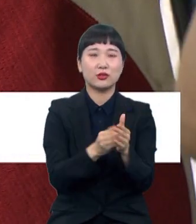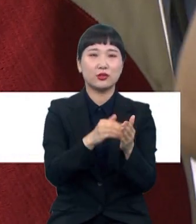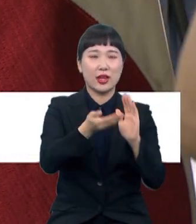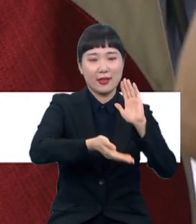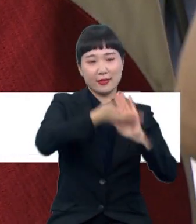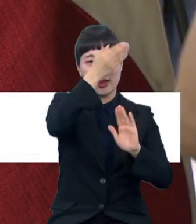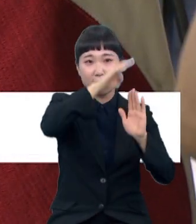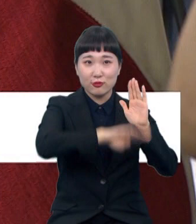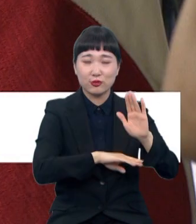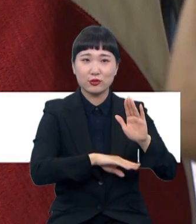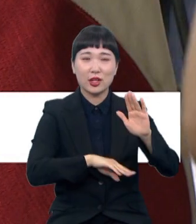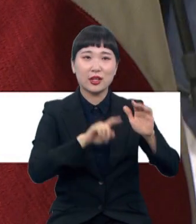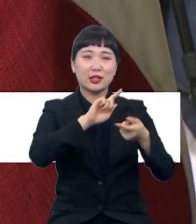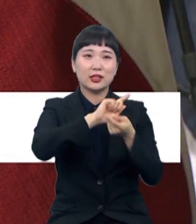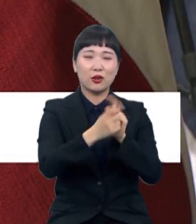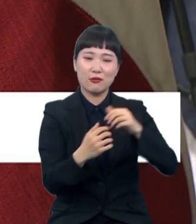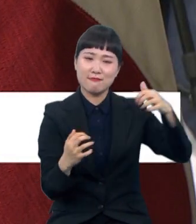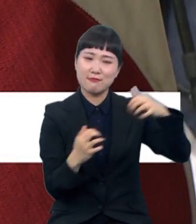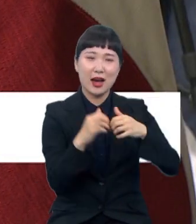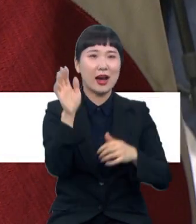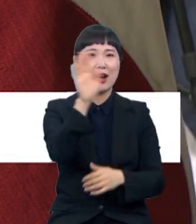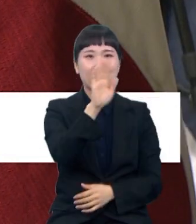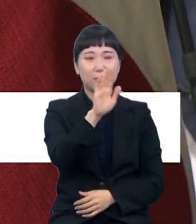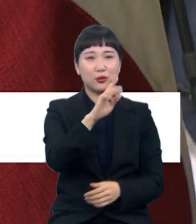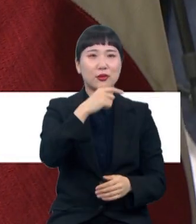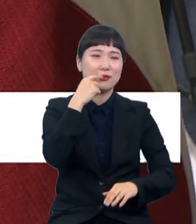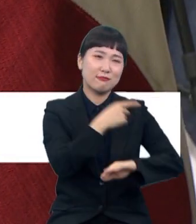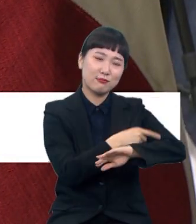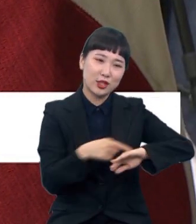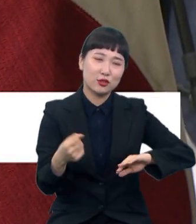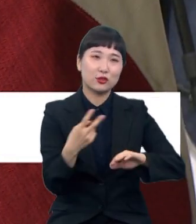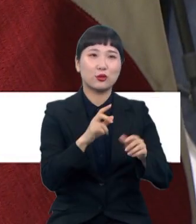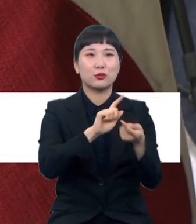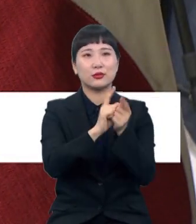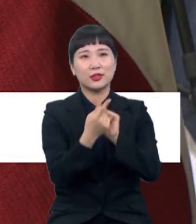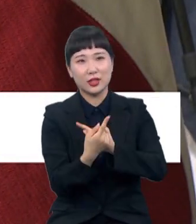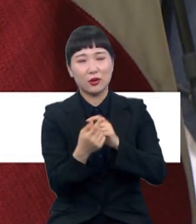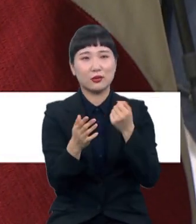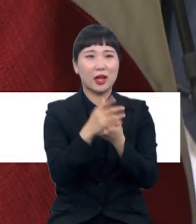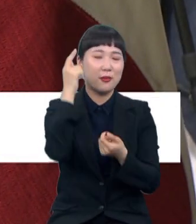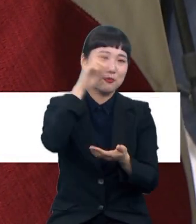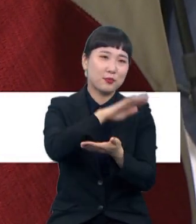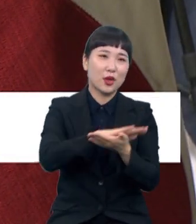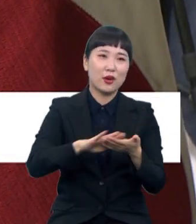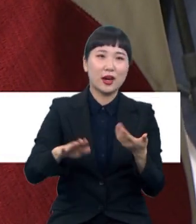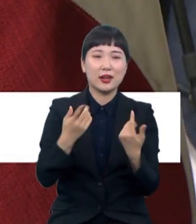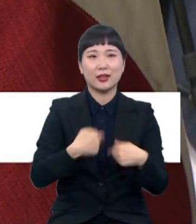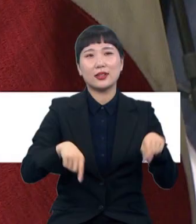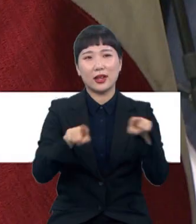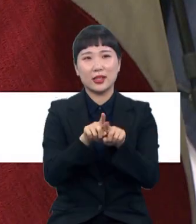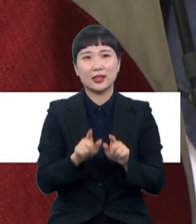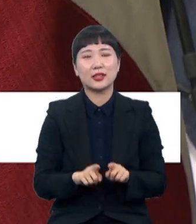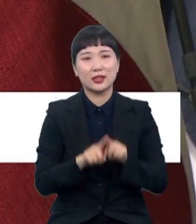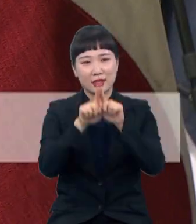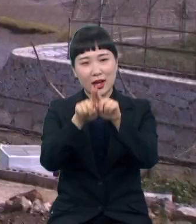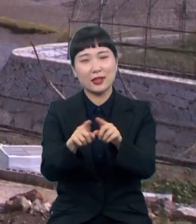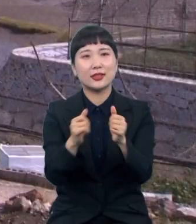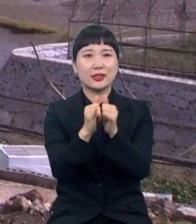적이 아닌 핏줄이자 이웃이며 평화의 동반자라는 것을 인정하는